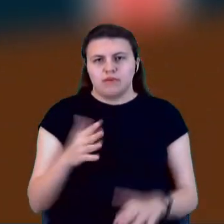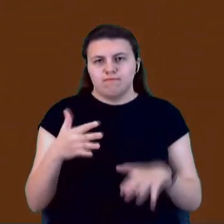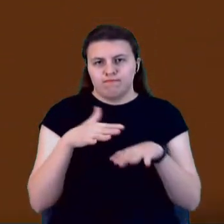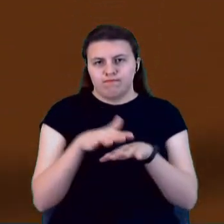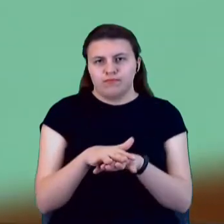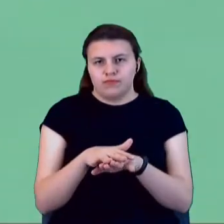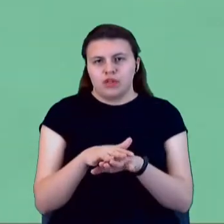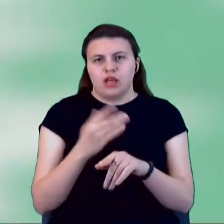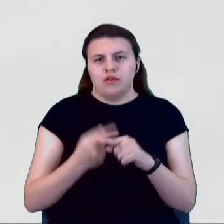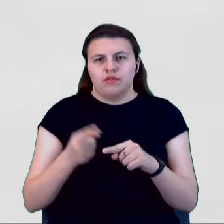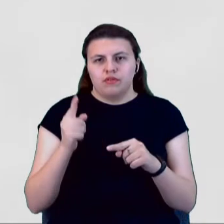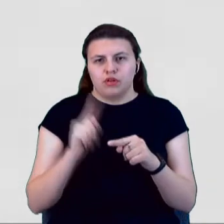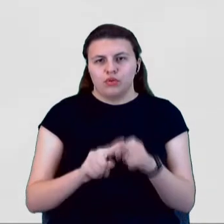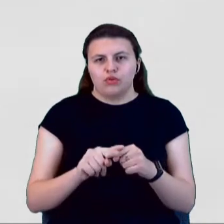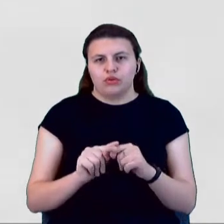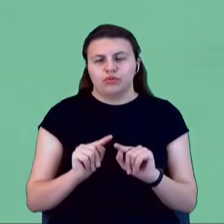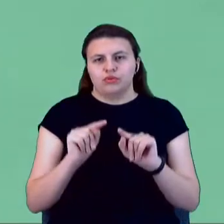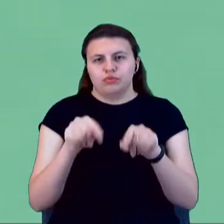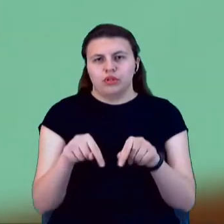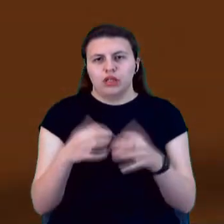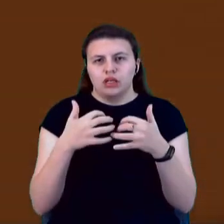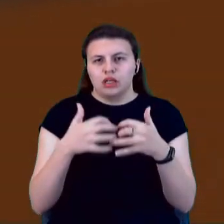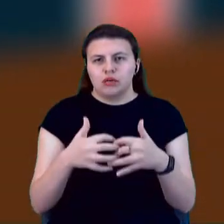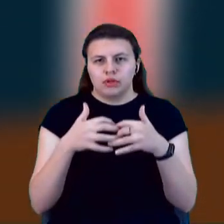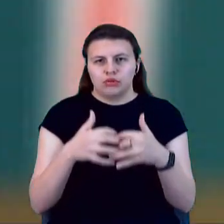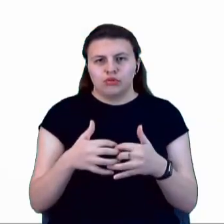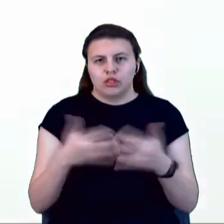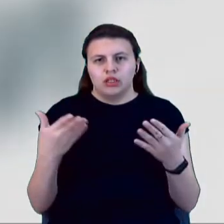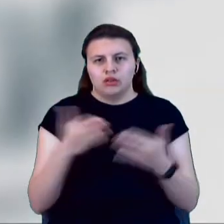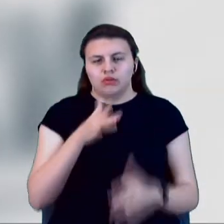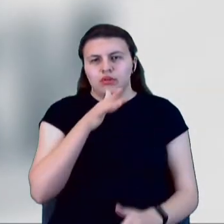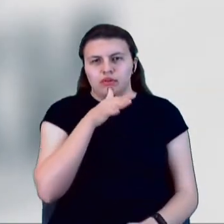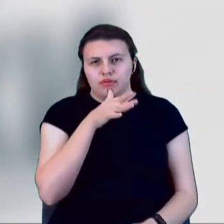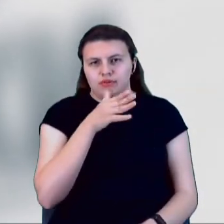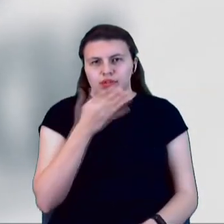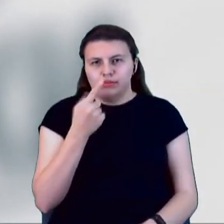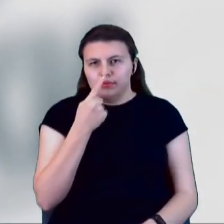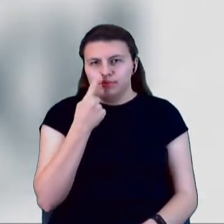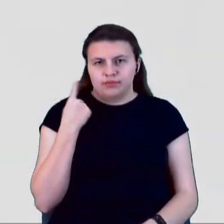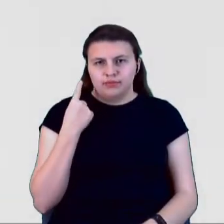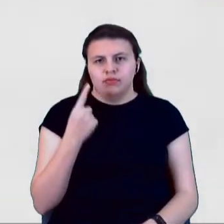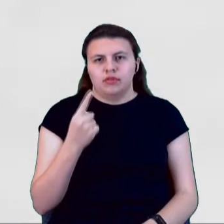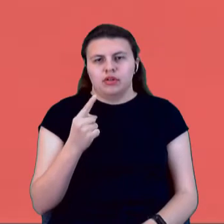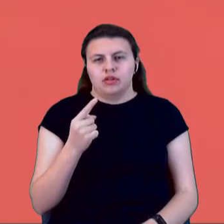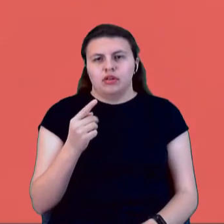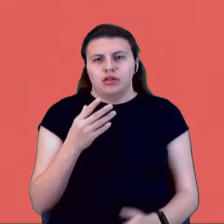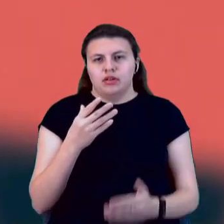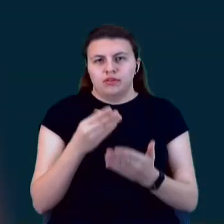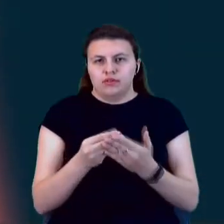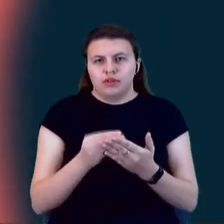в которую вступил Краматорск какое-то определенное время назад, я считаю, принесла свои достаточно большие